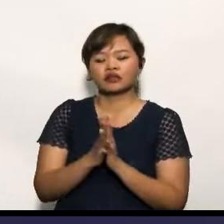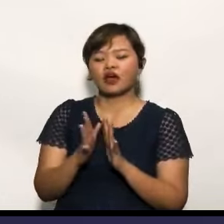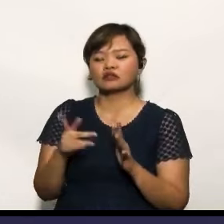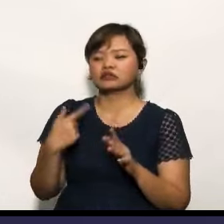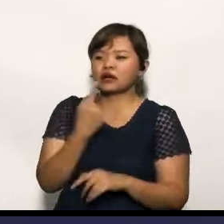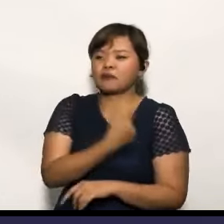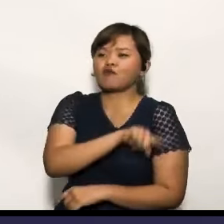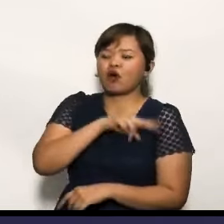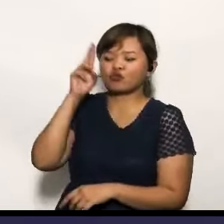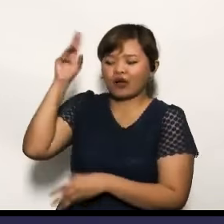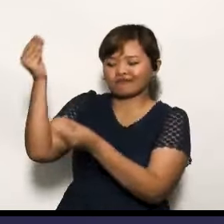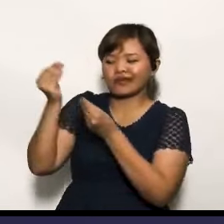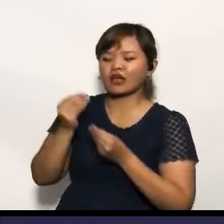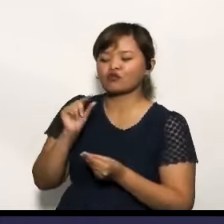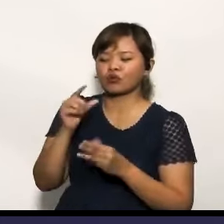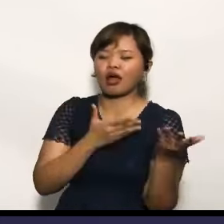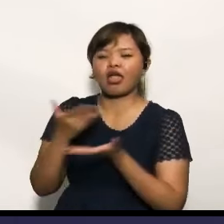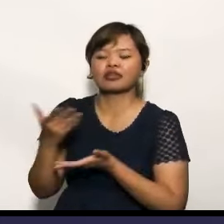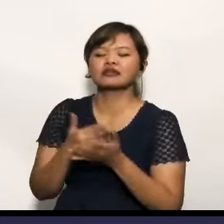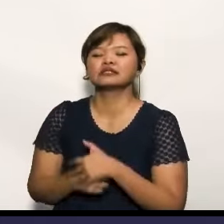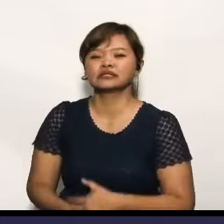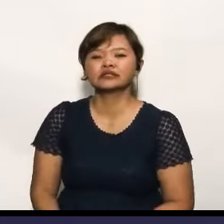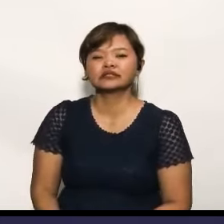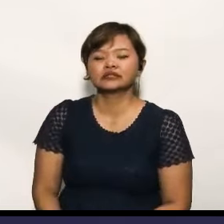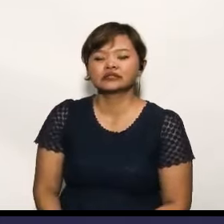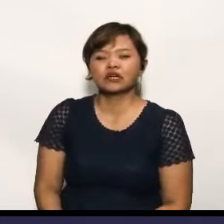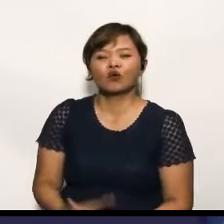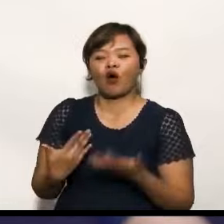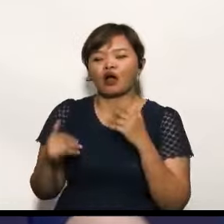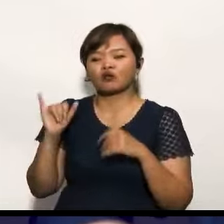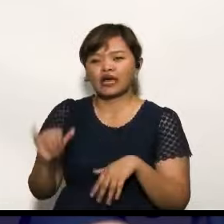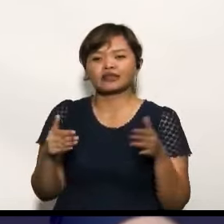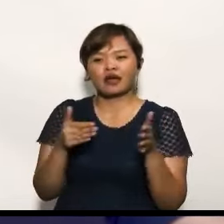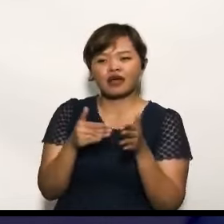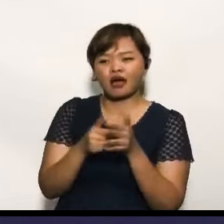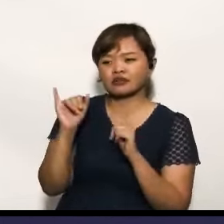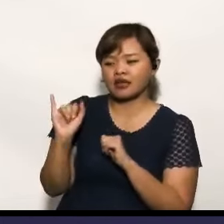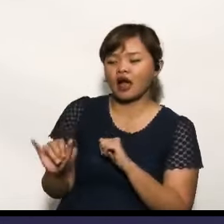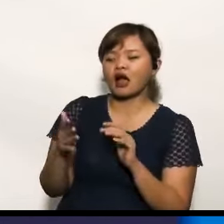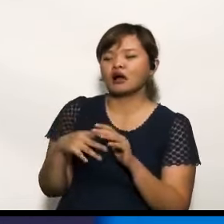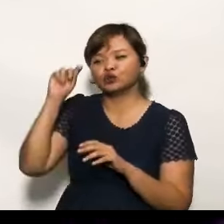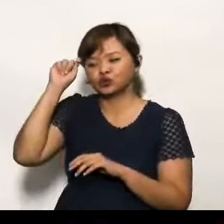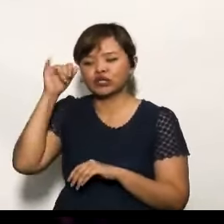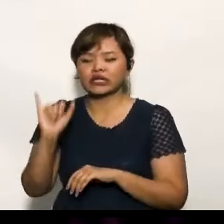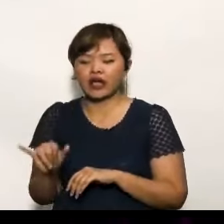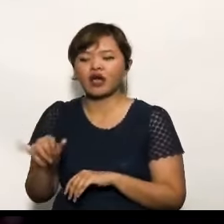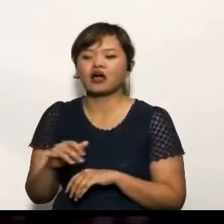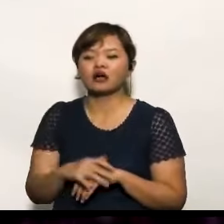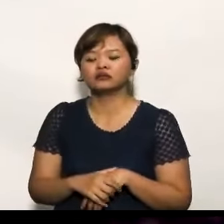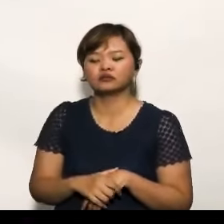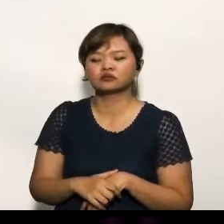Dan Engkau yang memampukan aku untuk melayani. Bahkan di tengah-tengah tantangan, di tengah-tengah kesulitan.